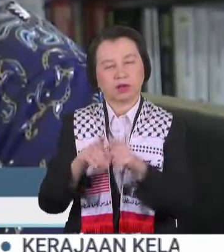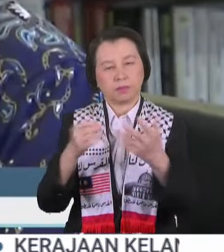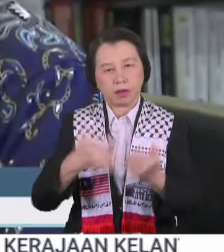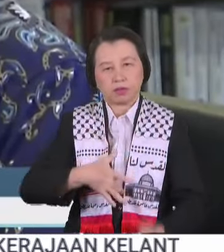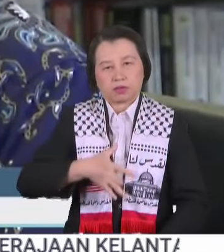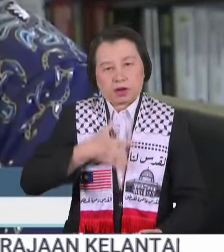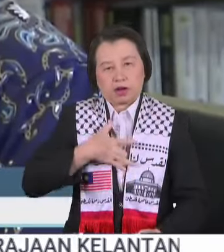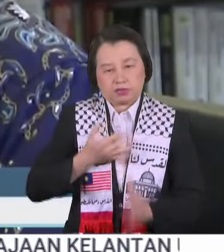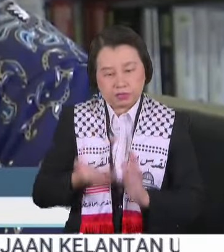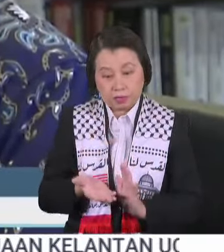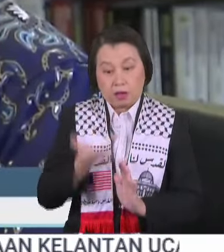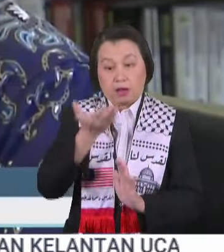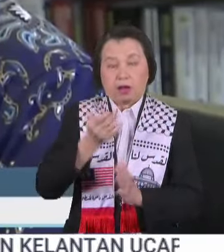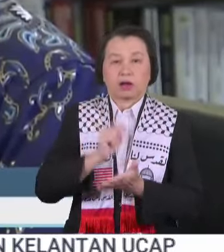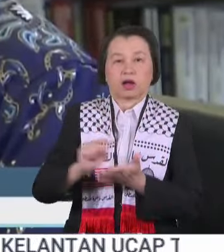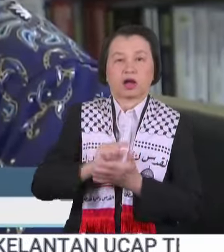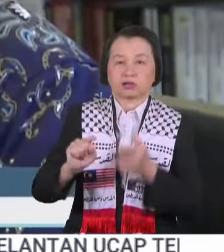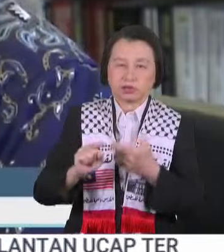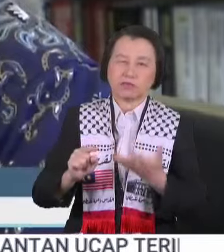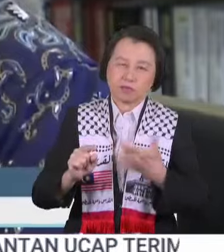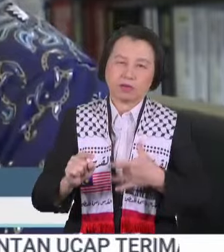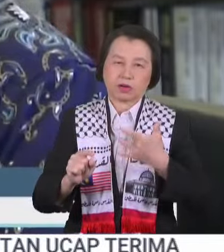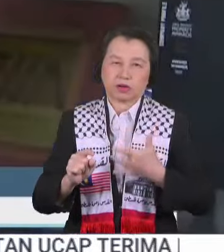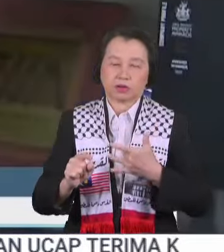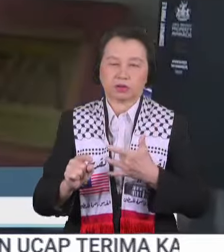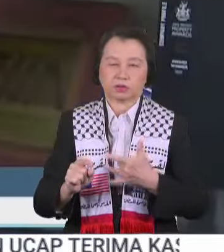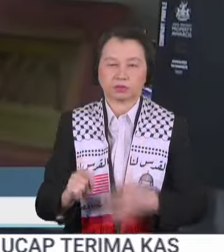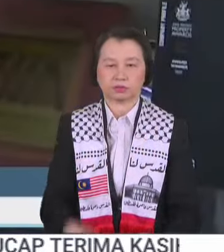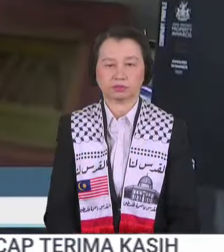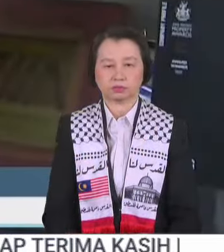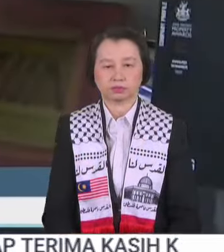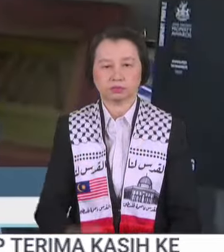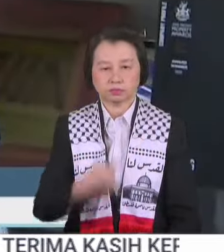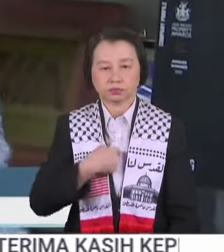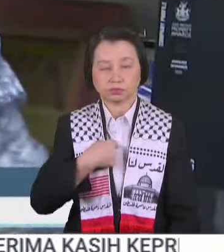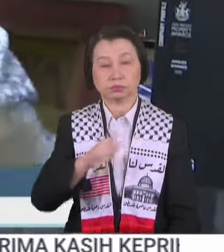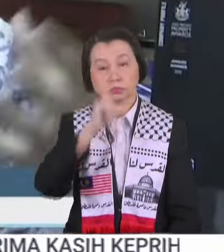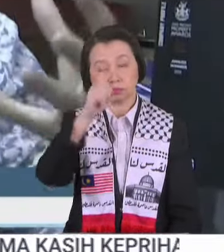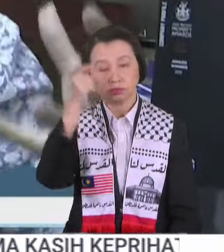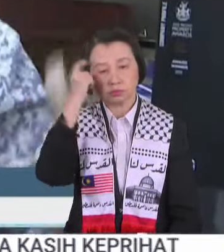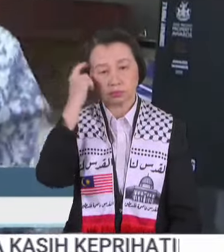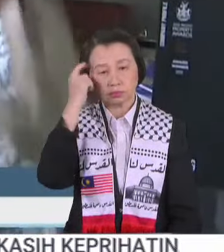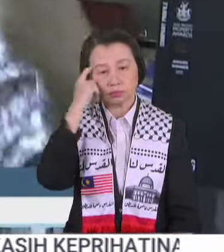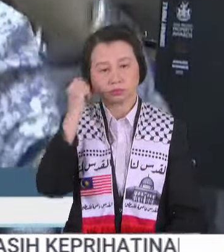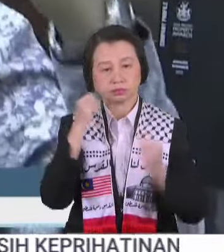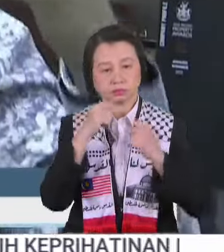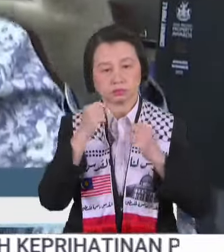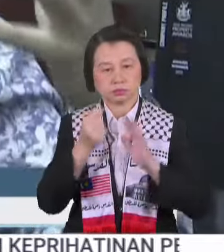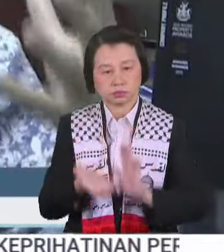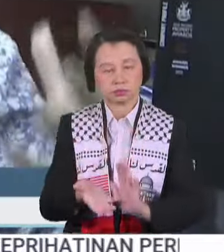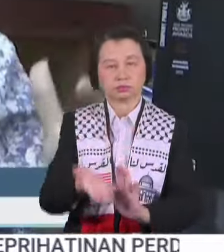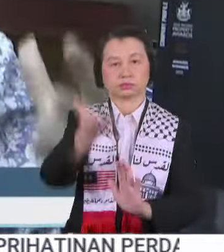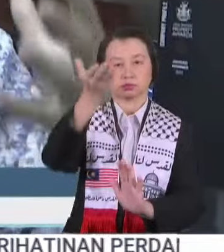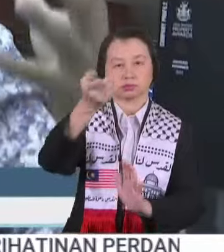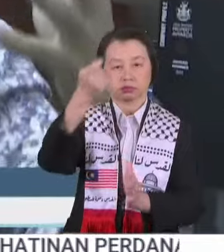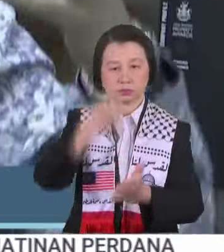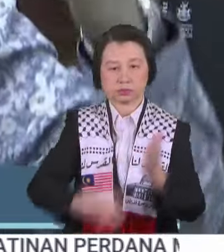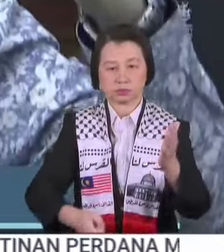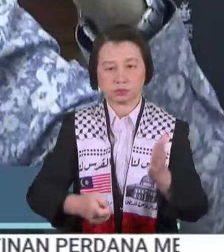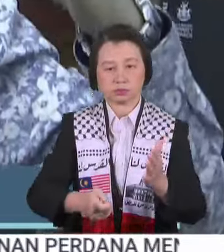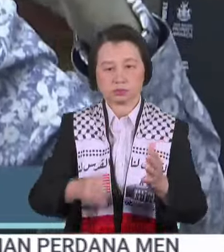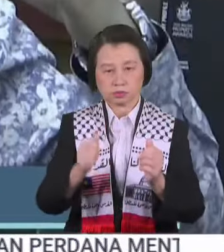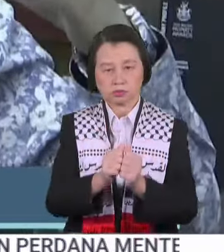gaji peningkatan 30% pada swasta. So I really think that in itself by increasing the cost, the